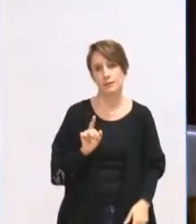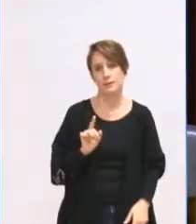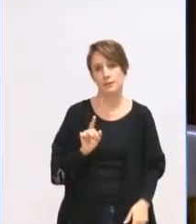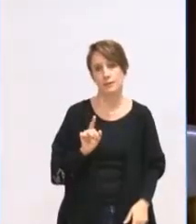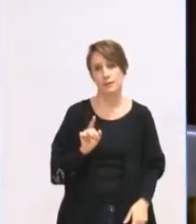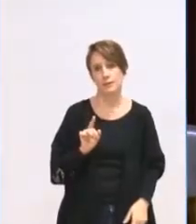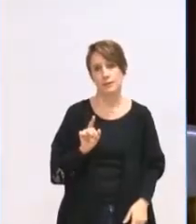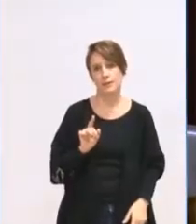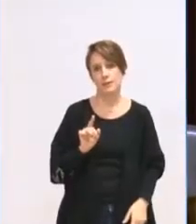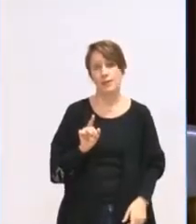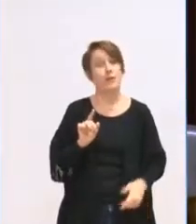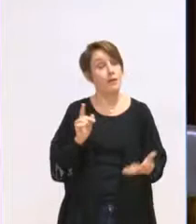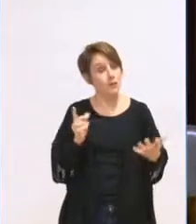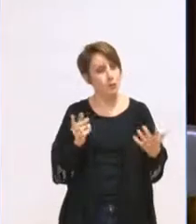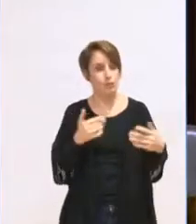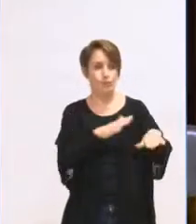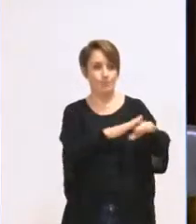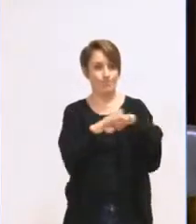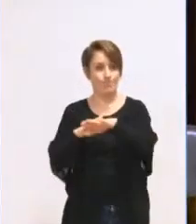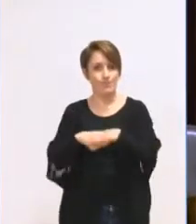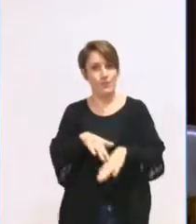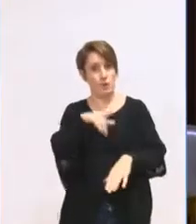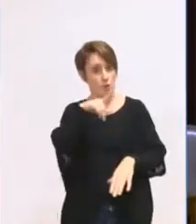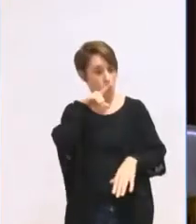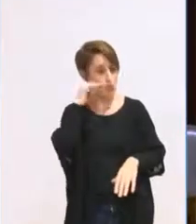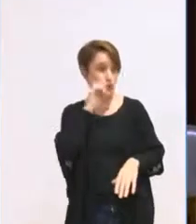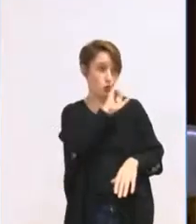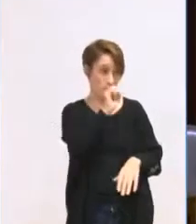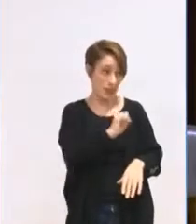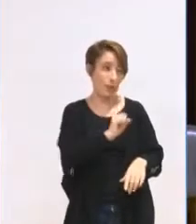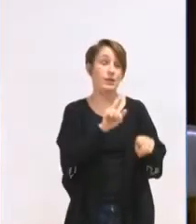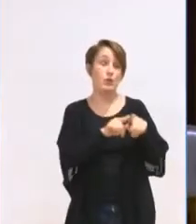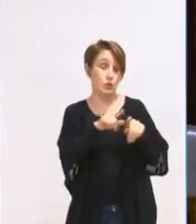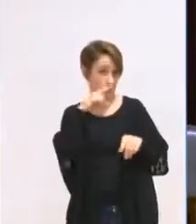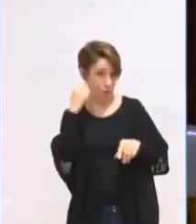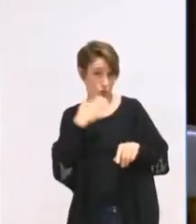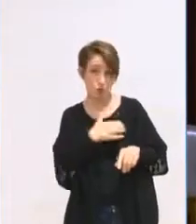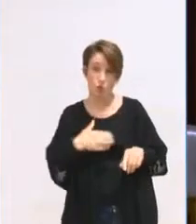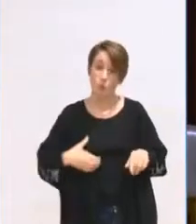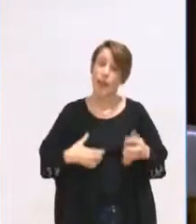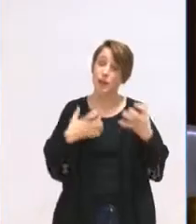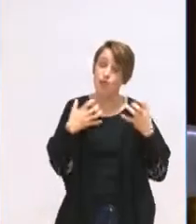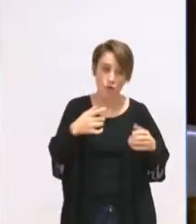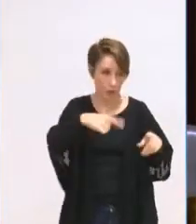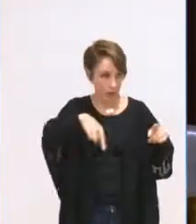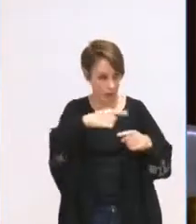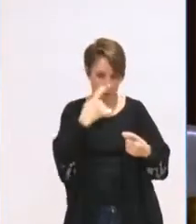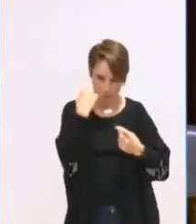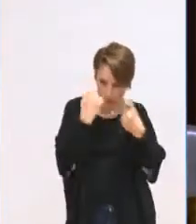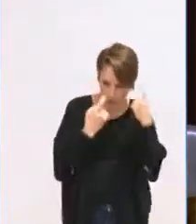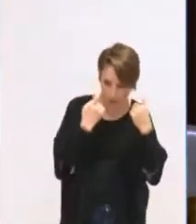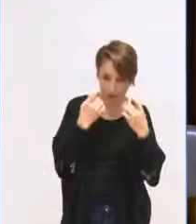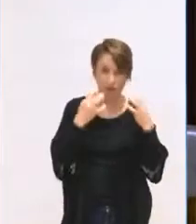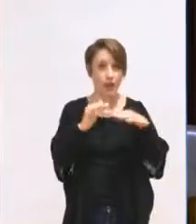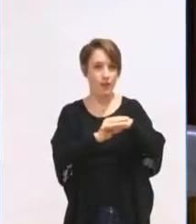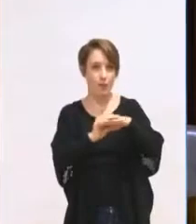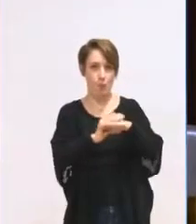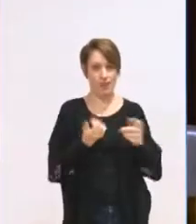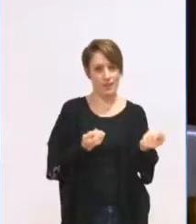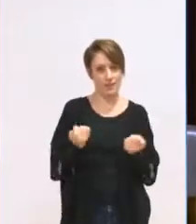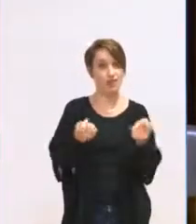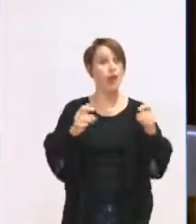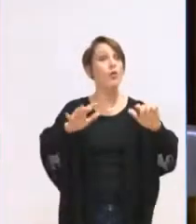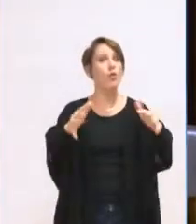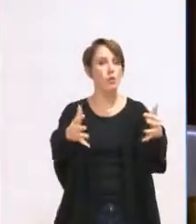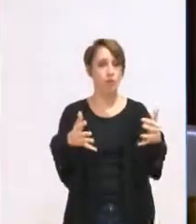monsieur l'adjoint aux finances, j'aimerais, monsieur le maire, qu'il y ait une réflexion politique très forte sur cette question-là. Parce que nous n'avons pas mesuré